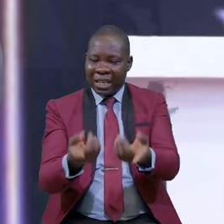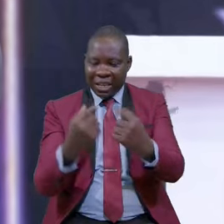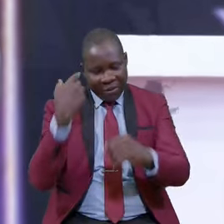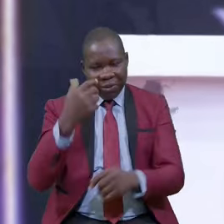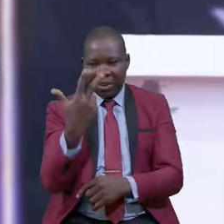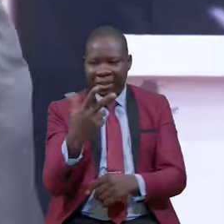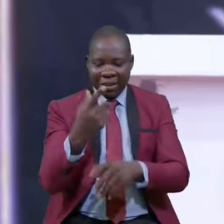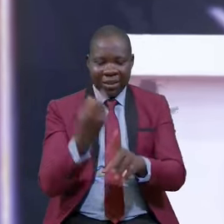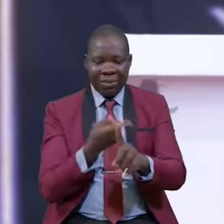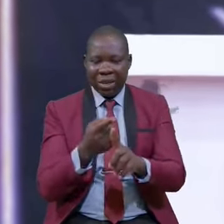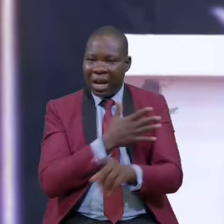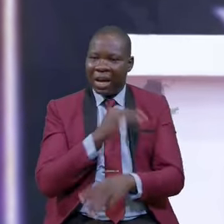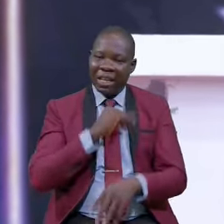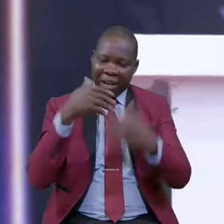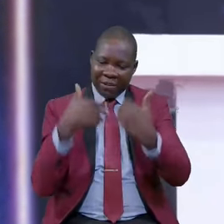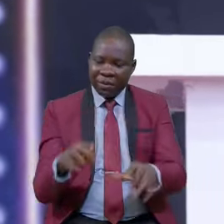Il dit quoi?